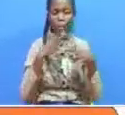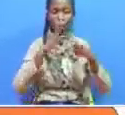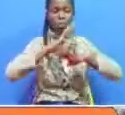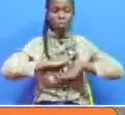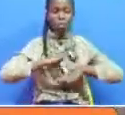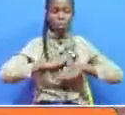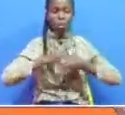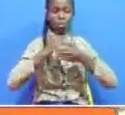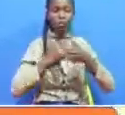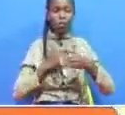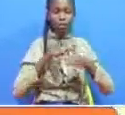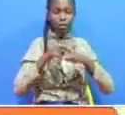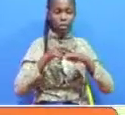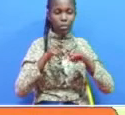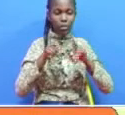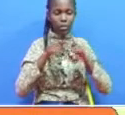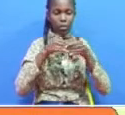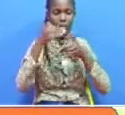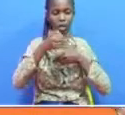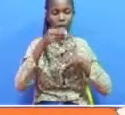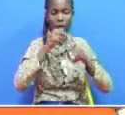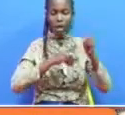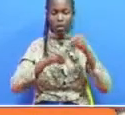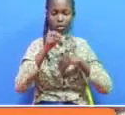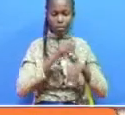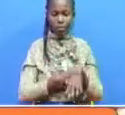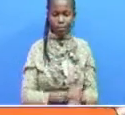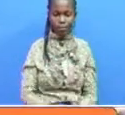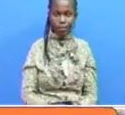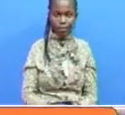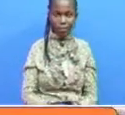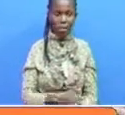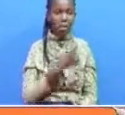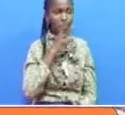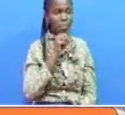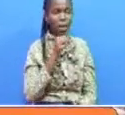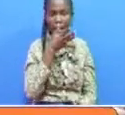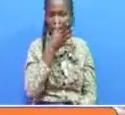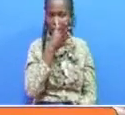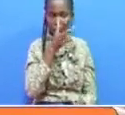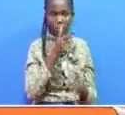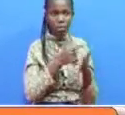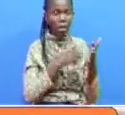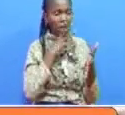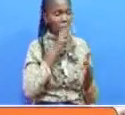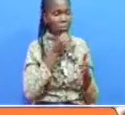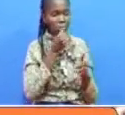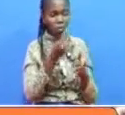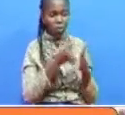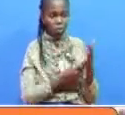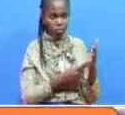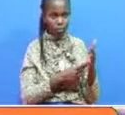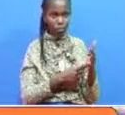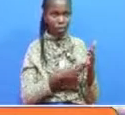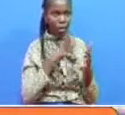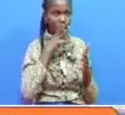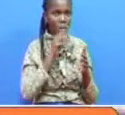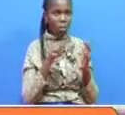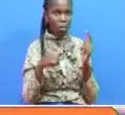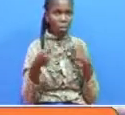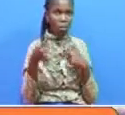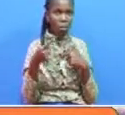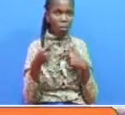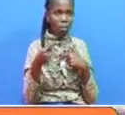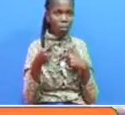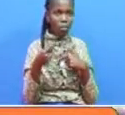wa usakuwani na ingiti na usakuwa ni munene. Na unajua amedanganywa ati ameambiwa atapitishwa na kitu